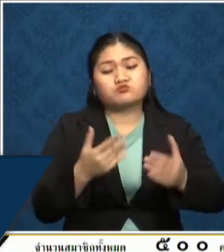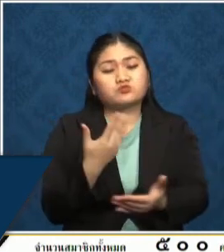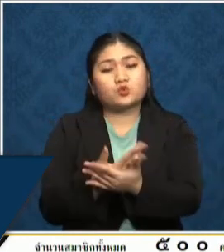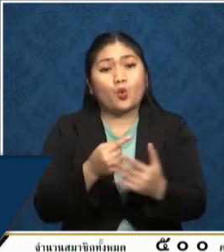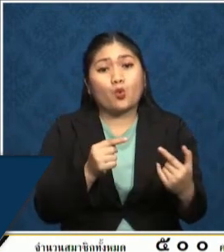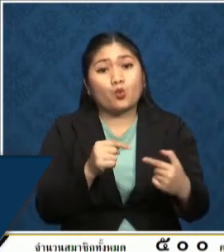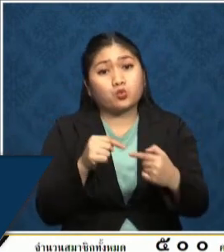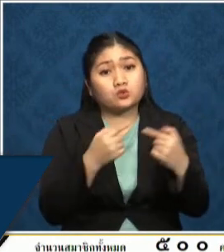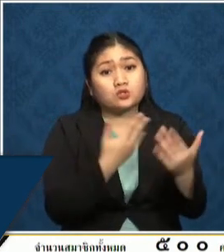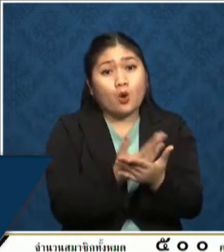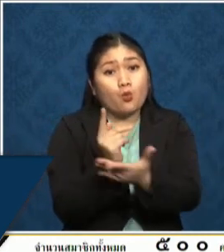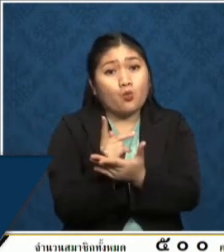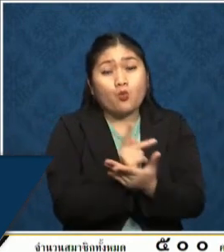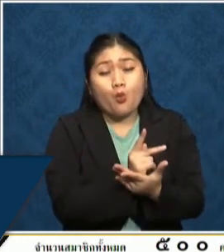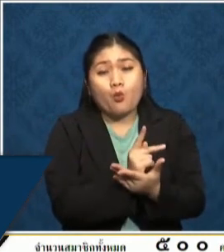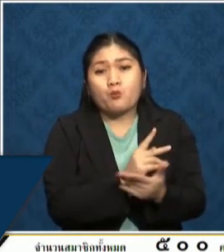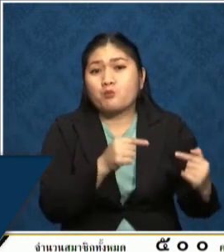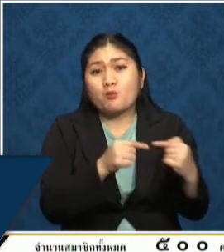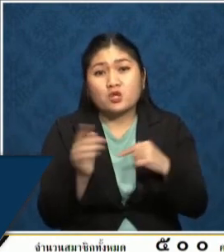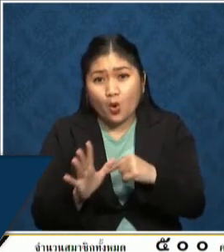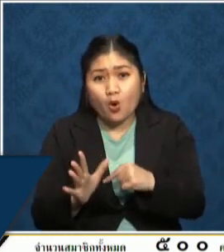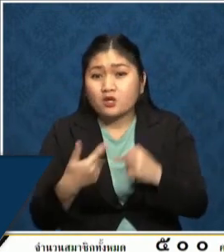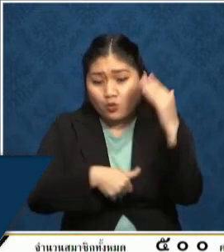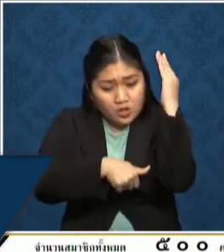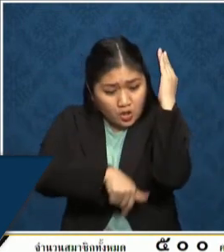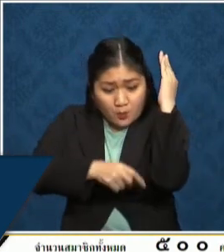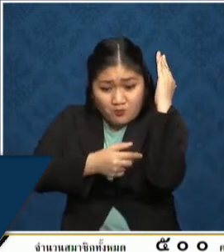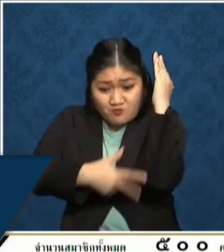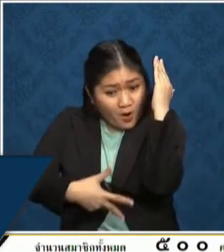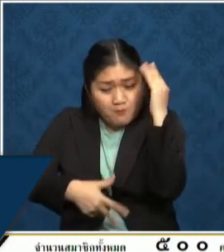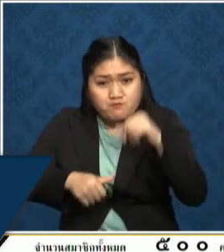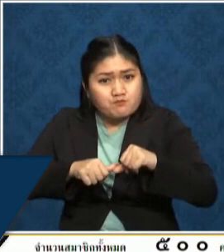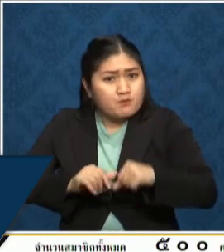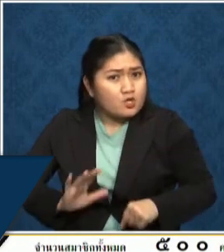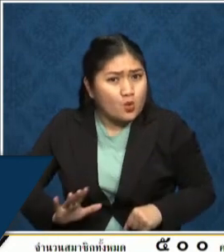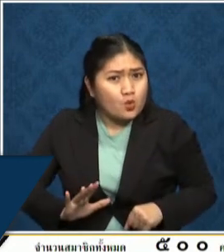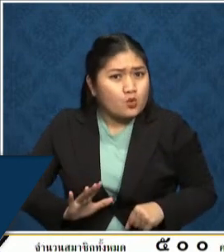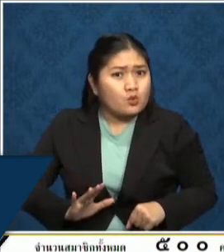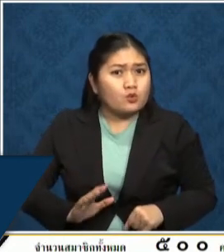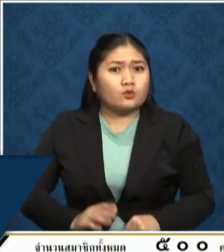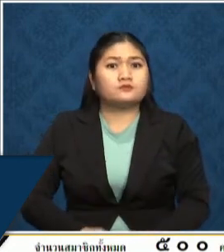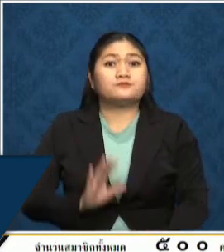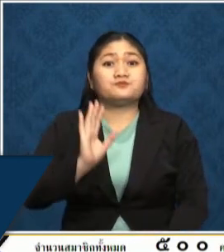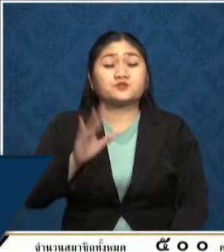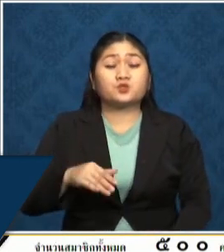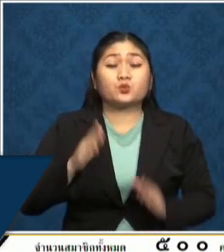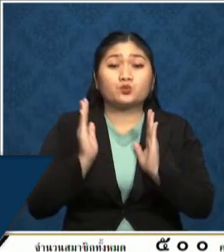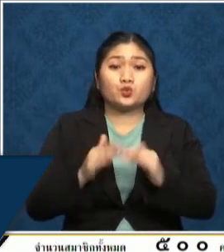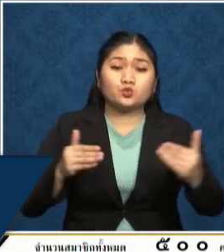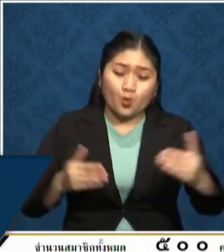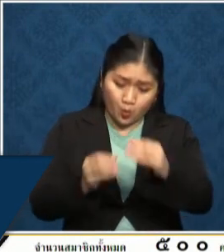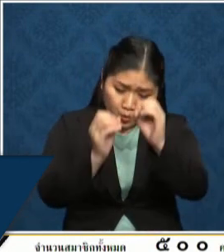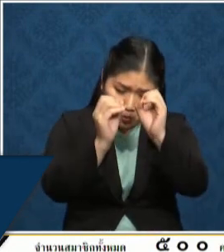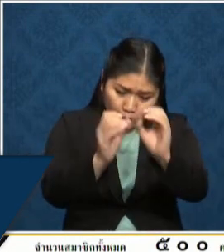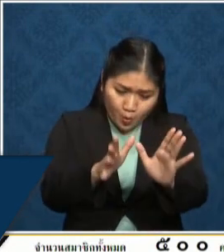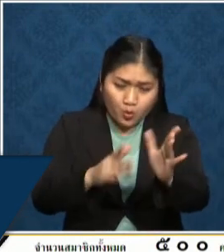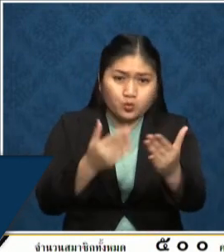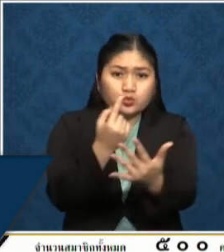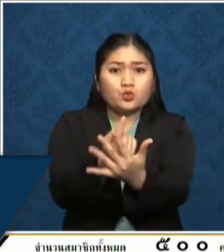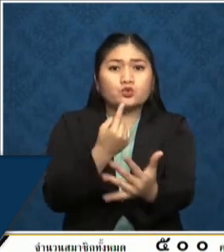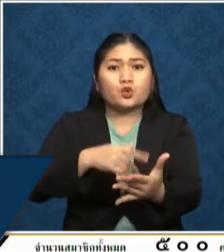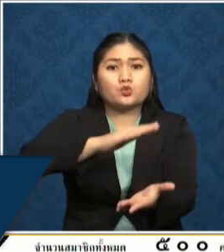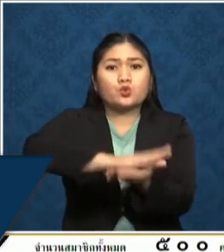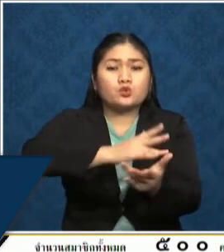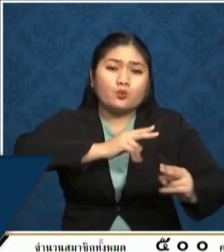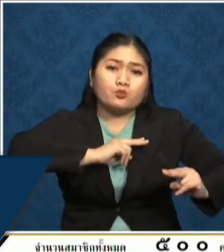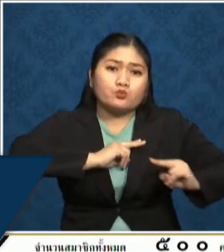เขากจะไม่อยู่ในสามจัหดฉแดนภาคตายเห็ไหมครับ และยมีบุครากรทางการศึกษาผู้แทนปรอมเาะ ผู้แทนโงเร